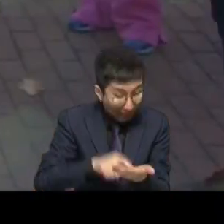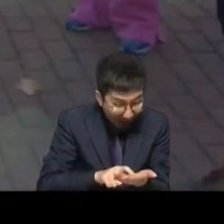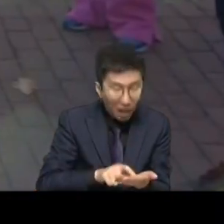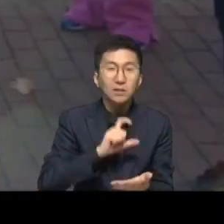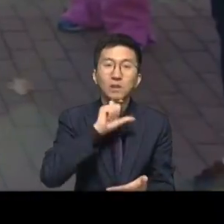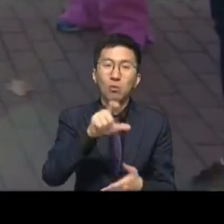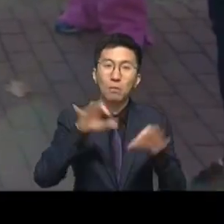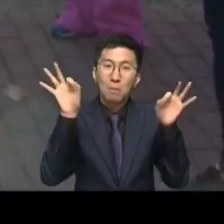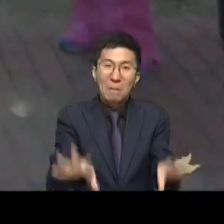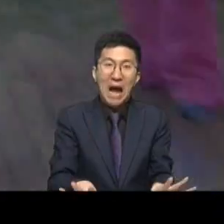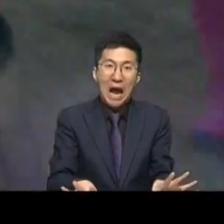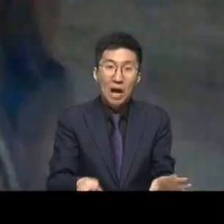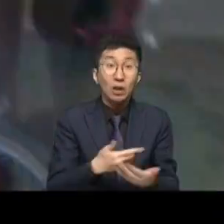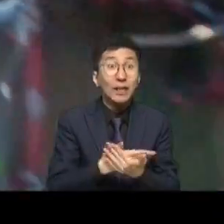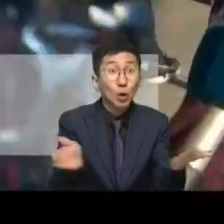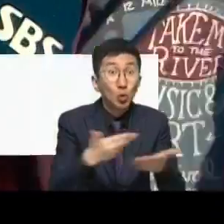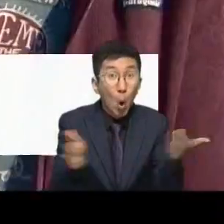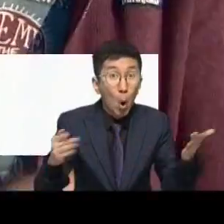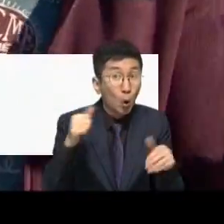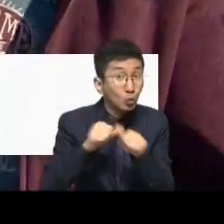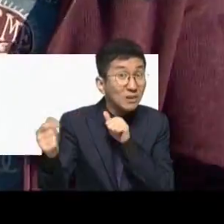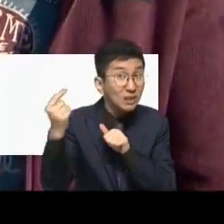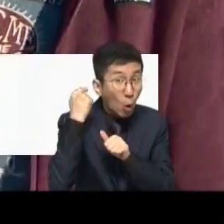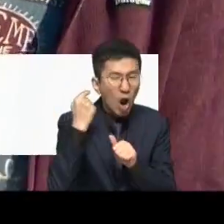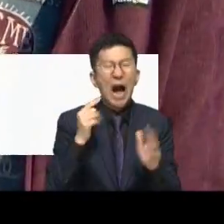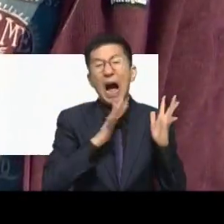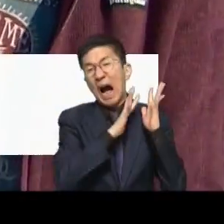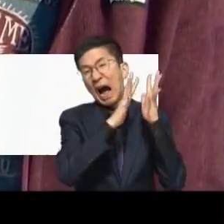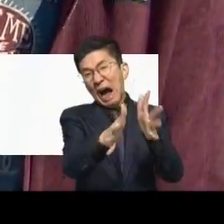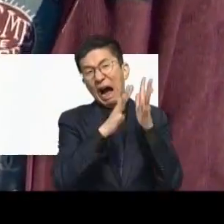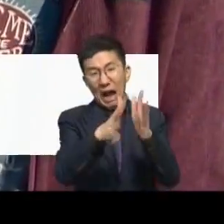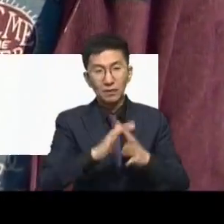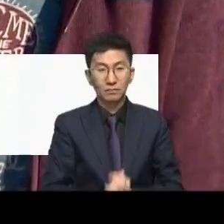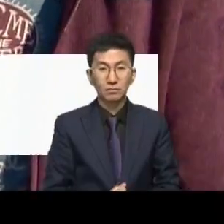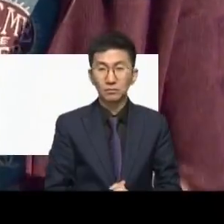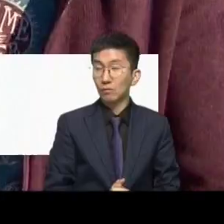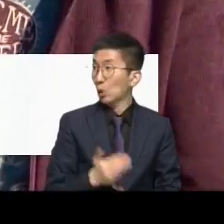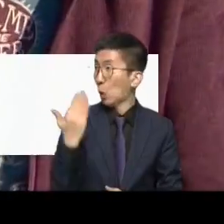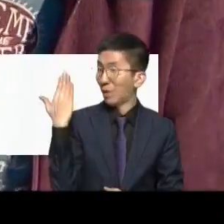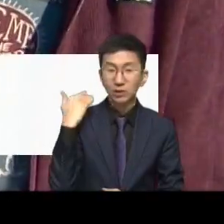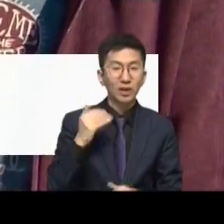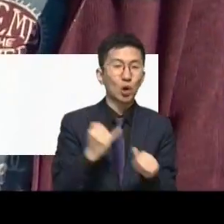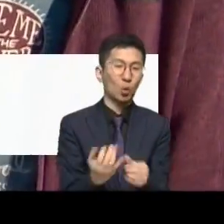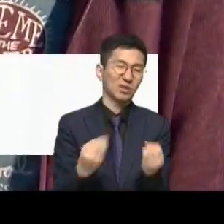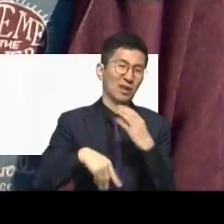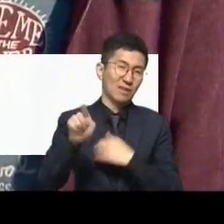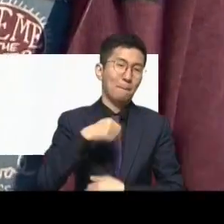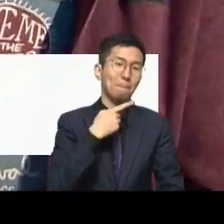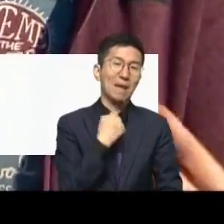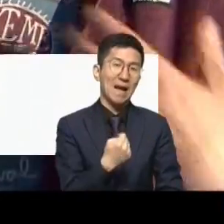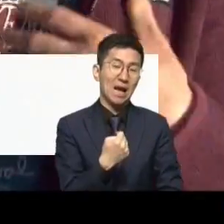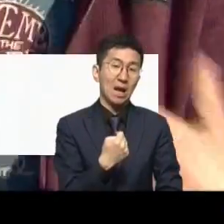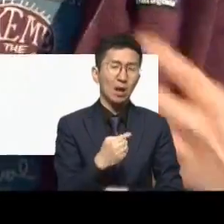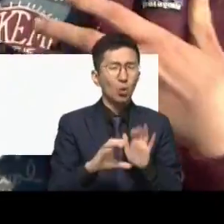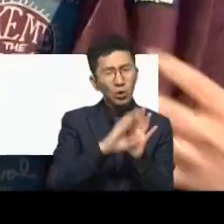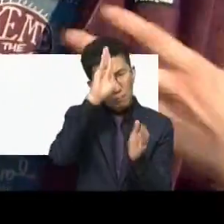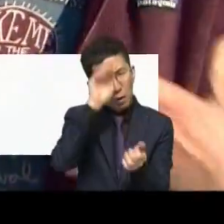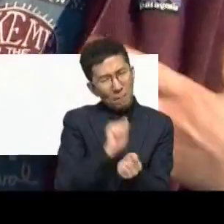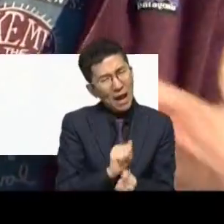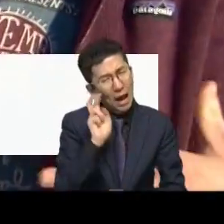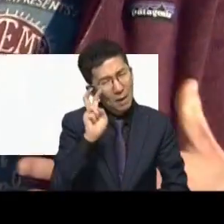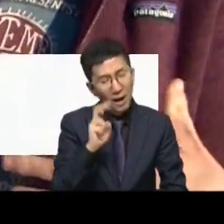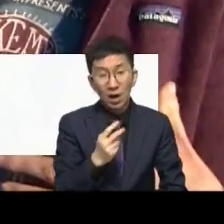시간째 기다리는 겁니다. I just got back from a big wedding in Florida. And so I was most